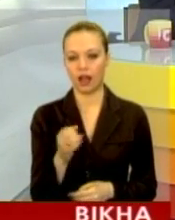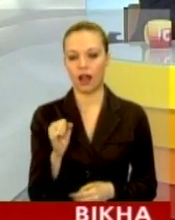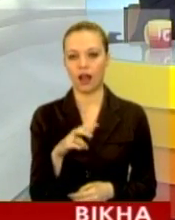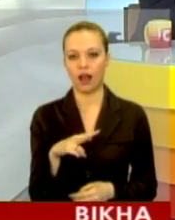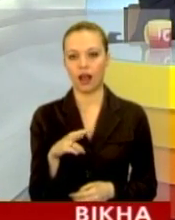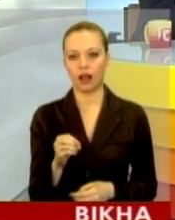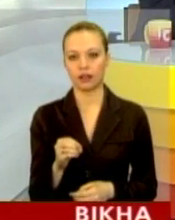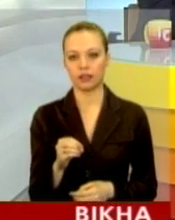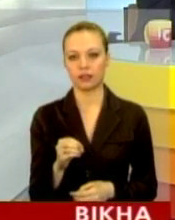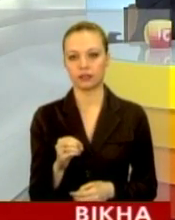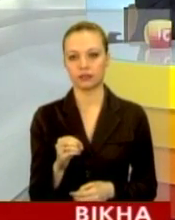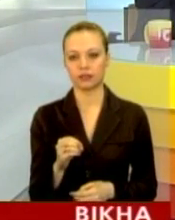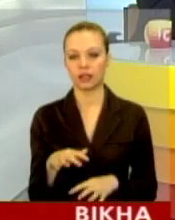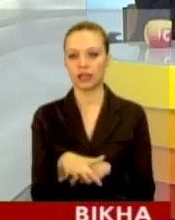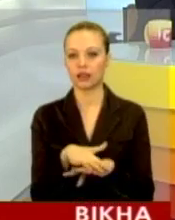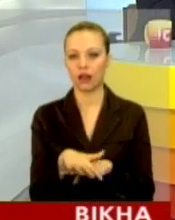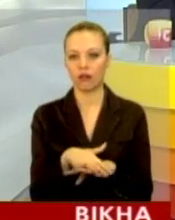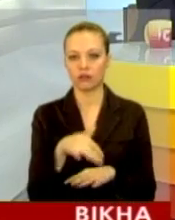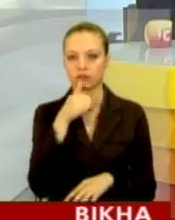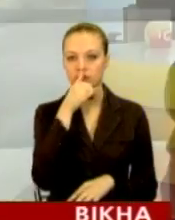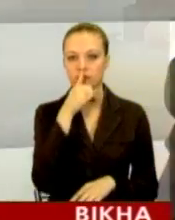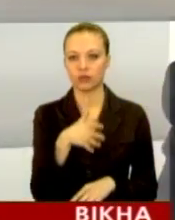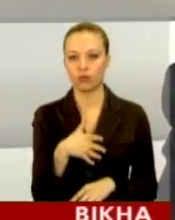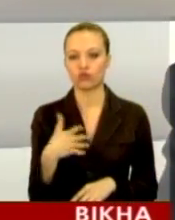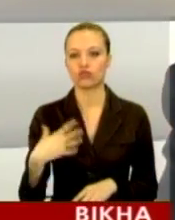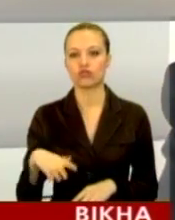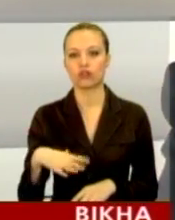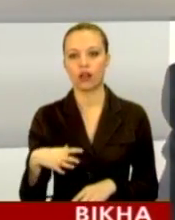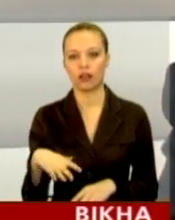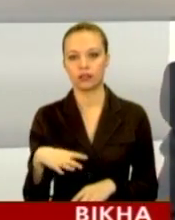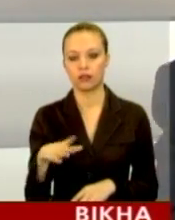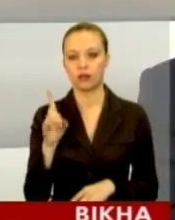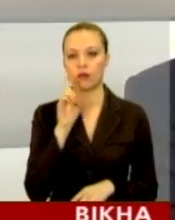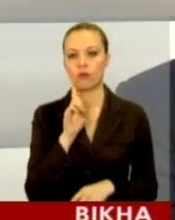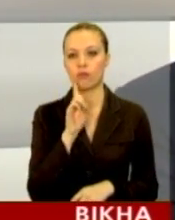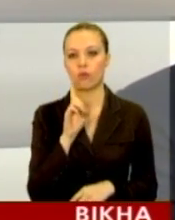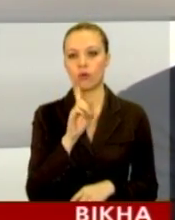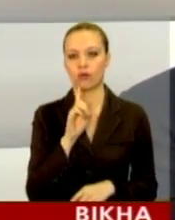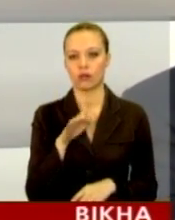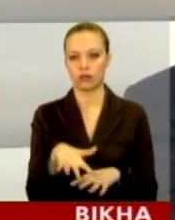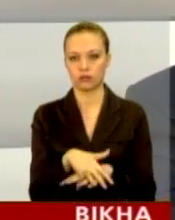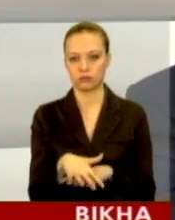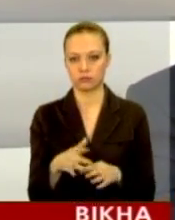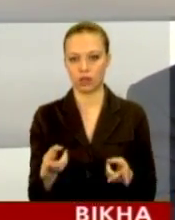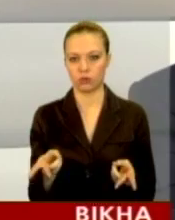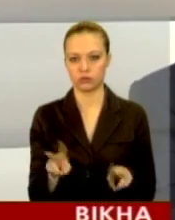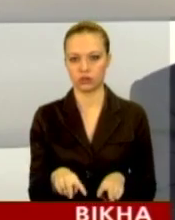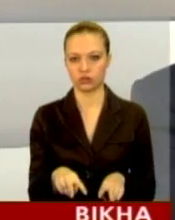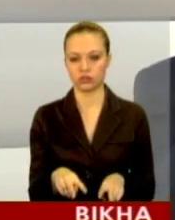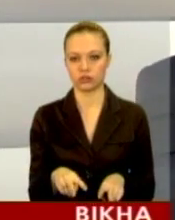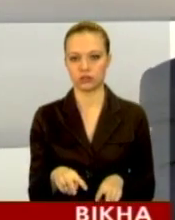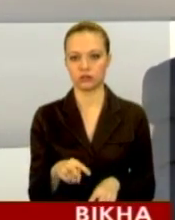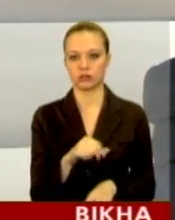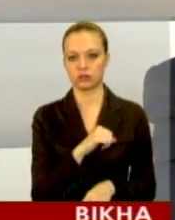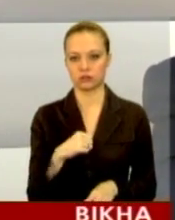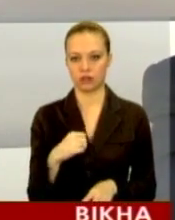Але народ не може чекати, поки він залишиться